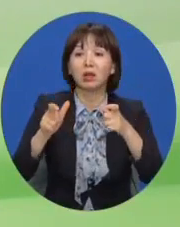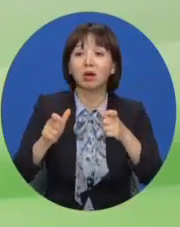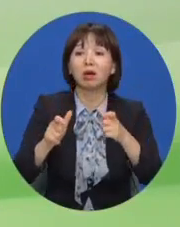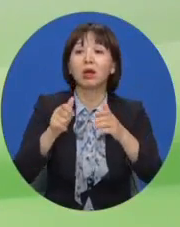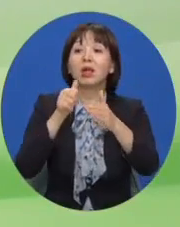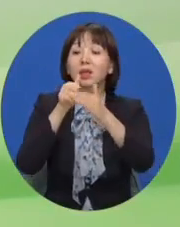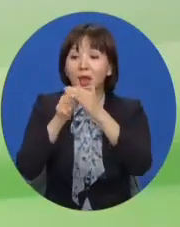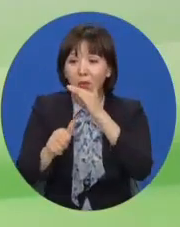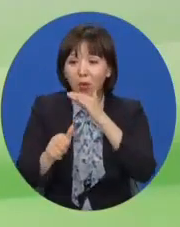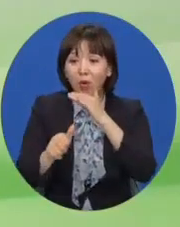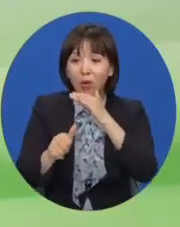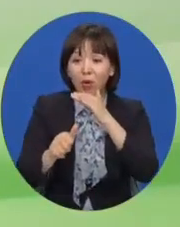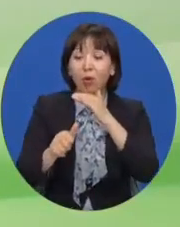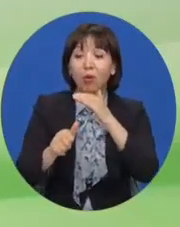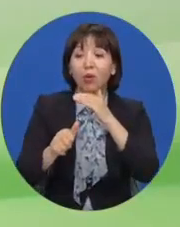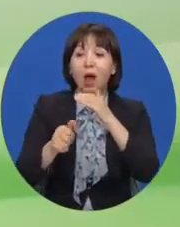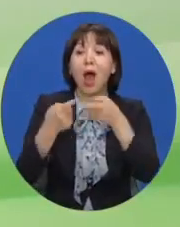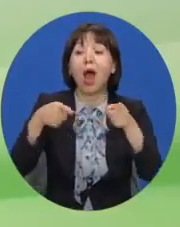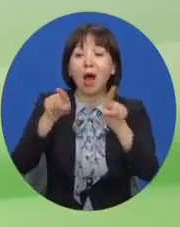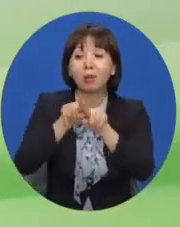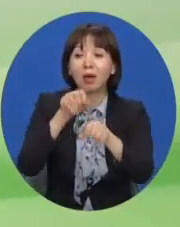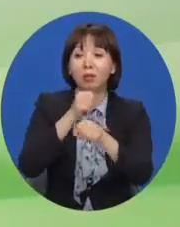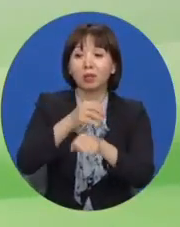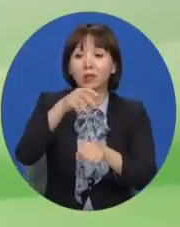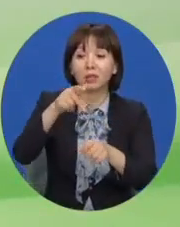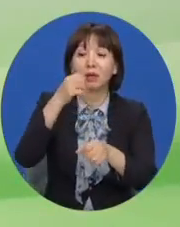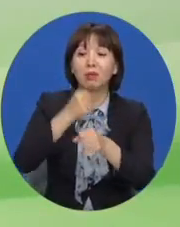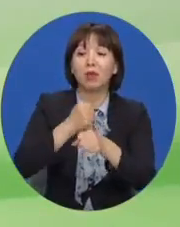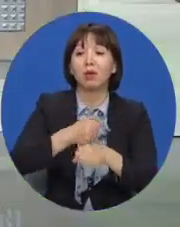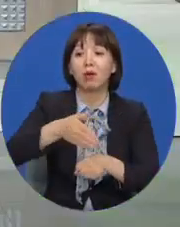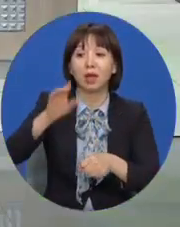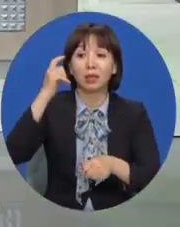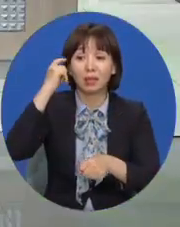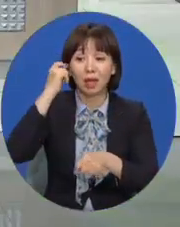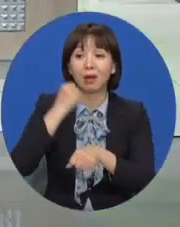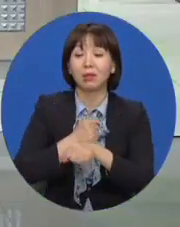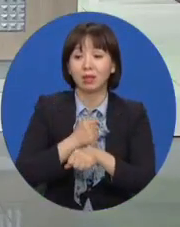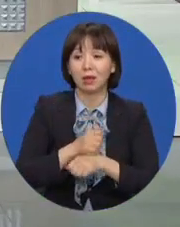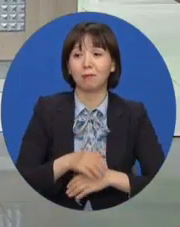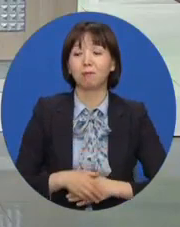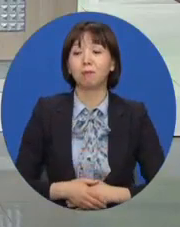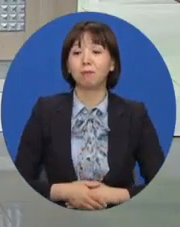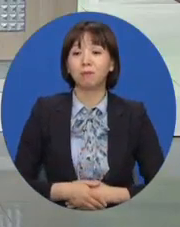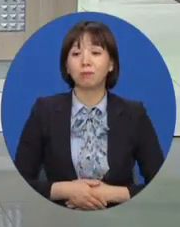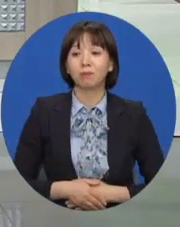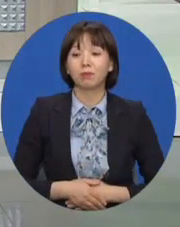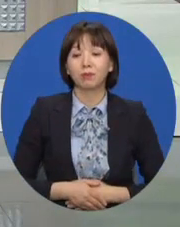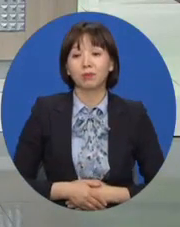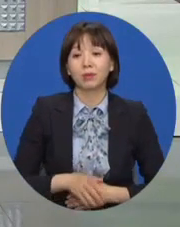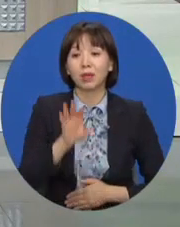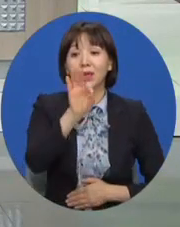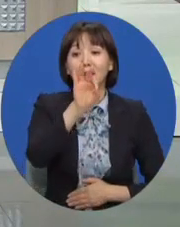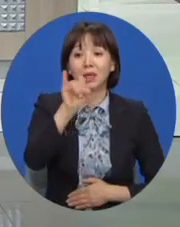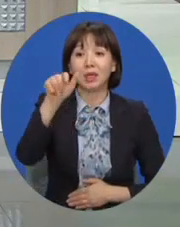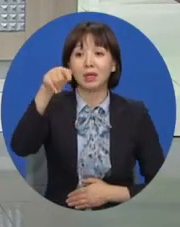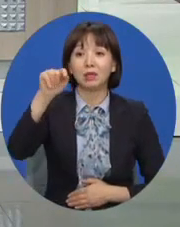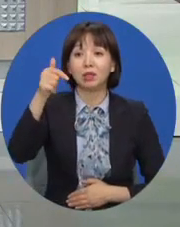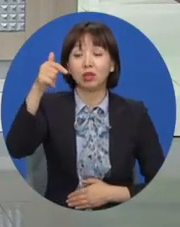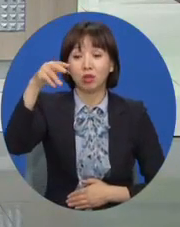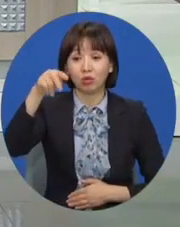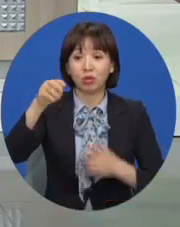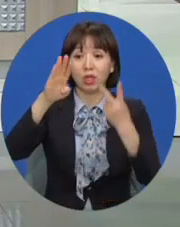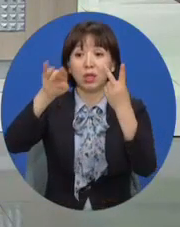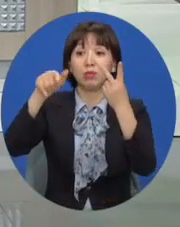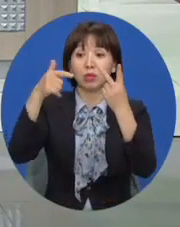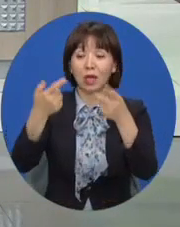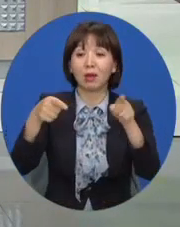또는 직능단체의 대표든 함께하면서 제천을 만들어가야 된다 이렇게 네. 생각하고 있습니다. 이근규 후보의 공약 2분 동안 저희가